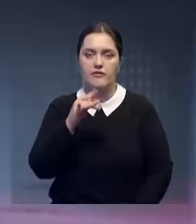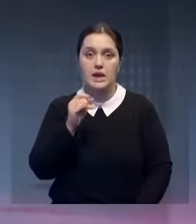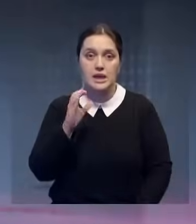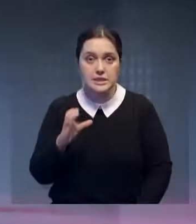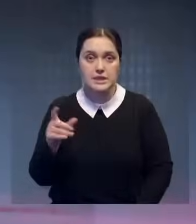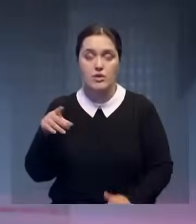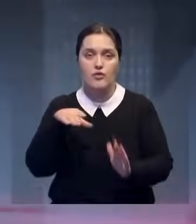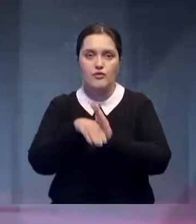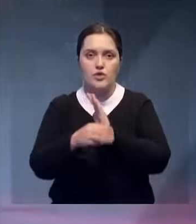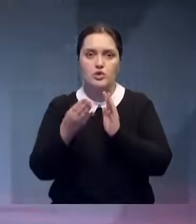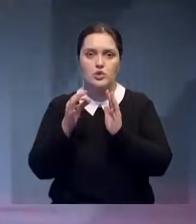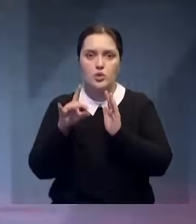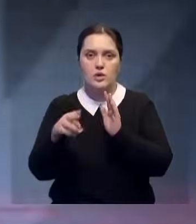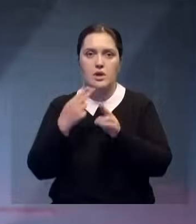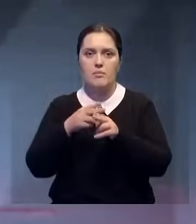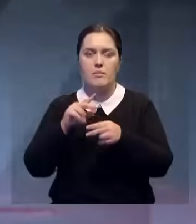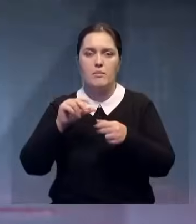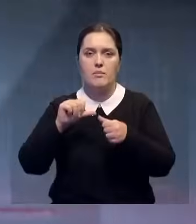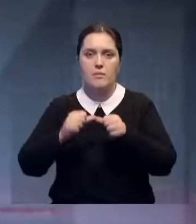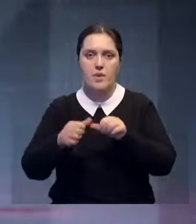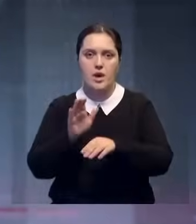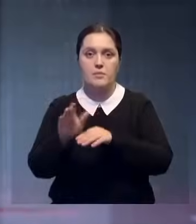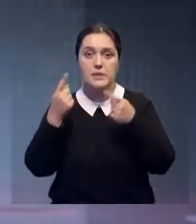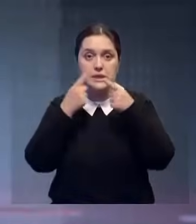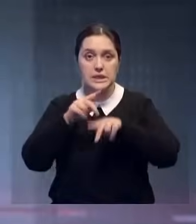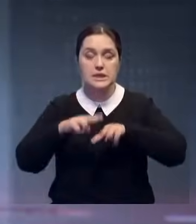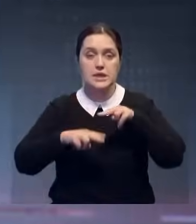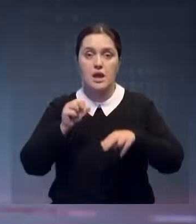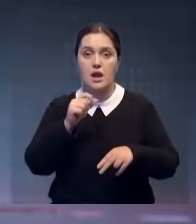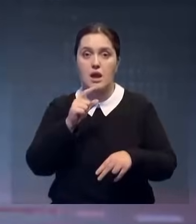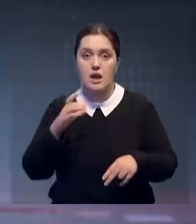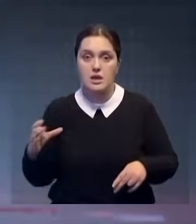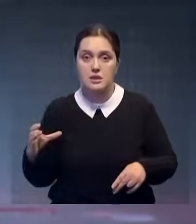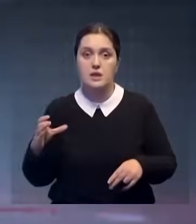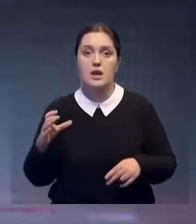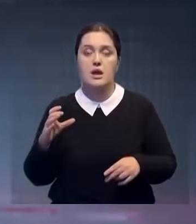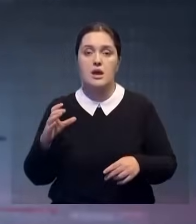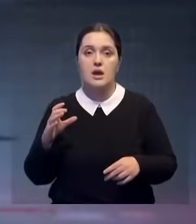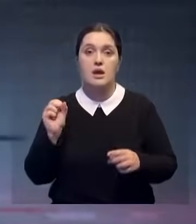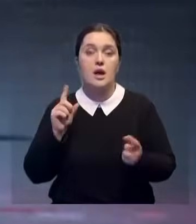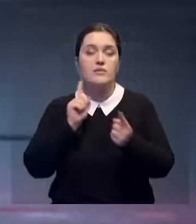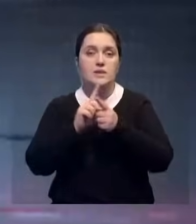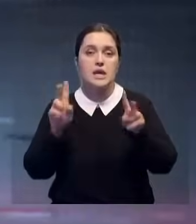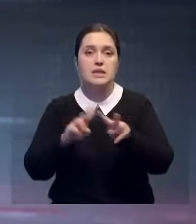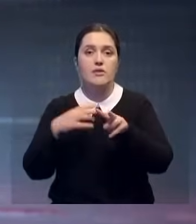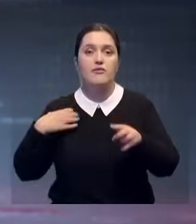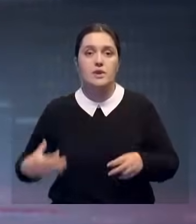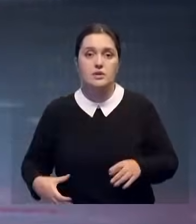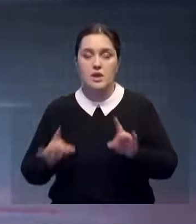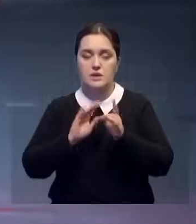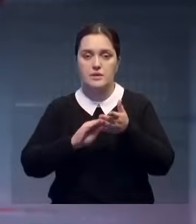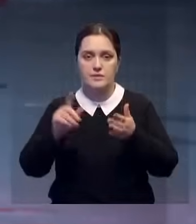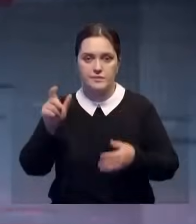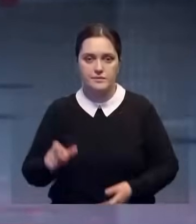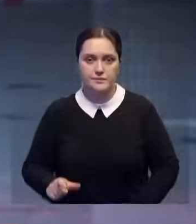шорт-лист потенциальных поставщиков технологий для строительства АЭС в нашей республике. Как встретила Астана французского лидера,